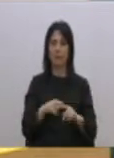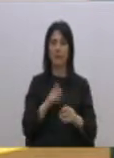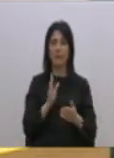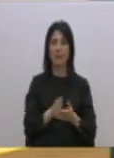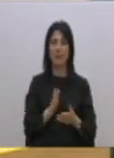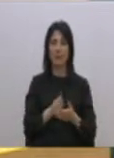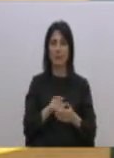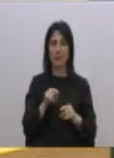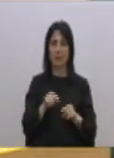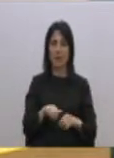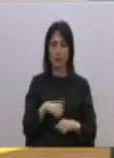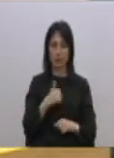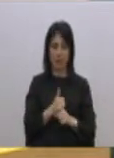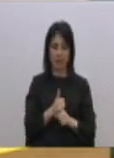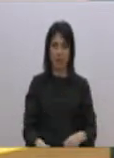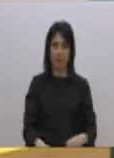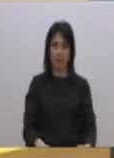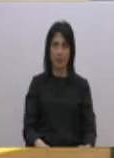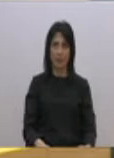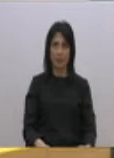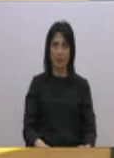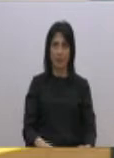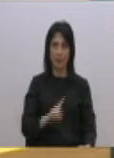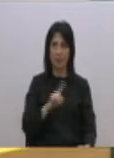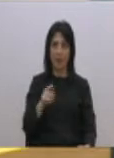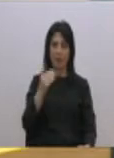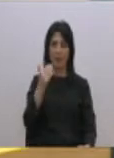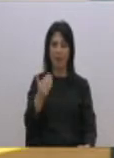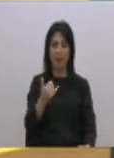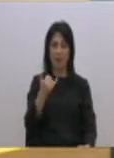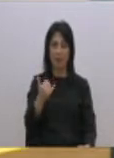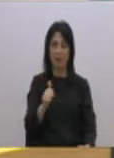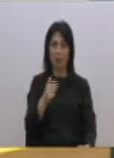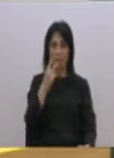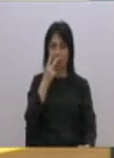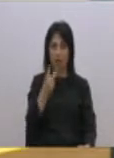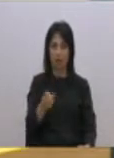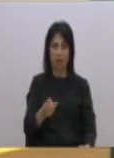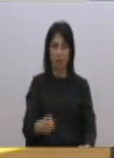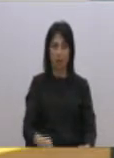არის აქ თავარი საკითხი. მაგრამ თქვენთვის, როგორც ჩანს,